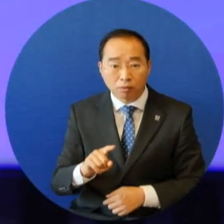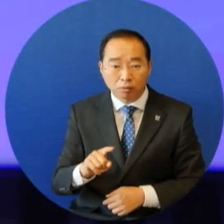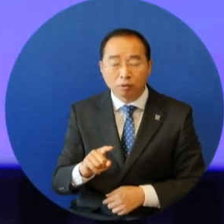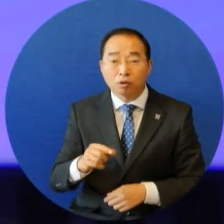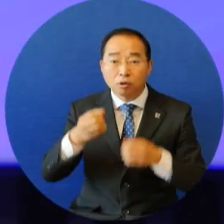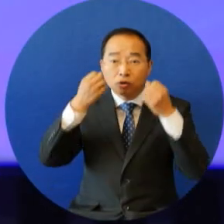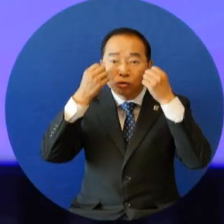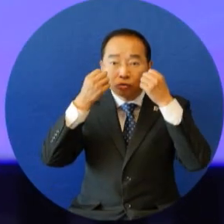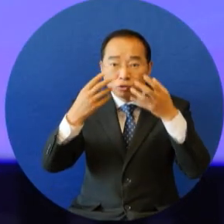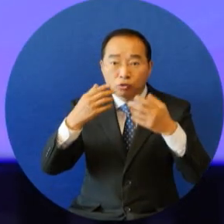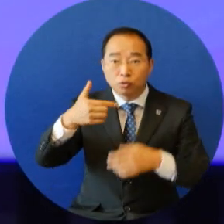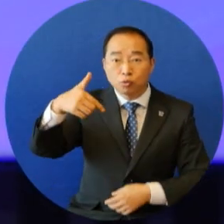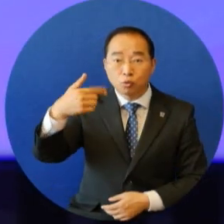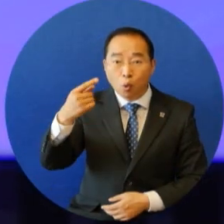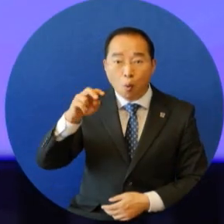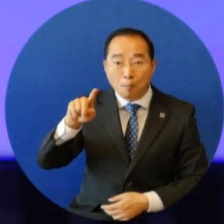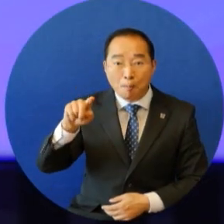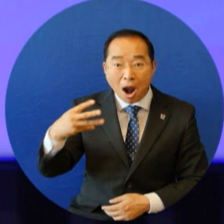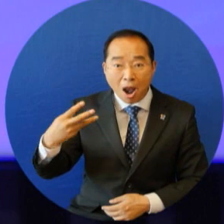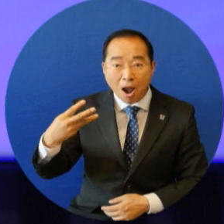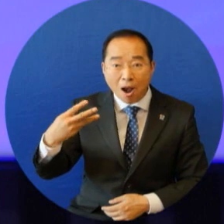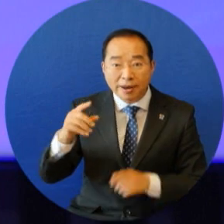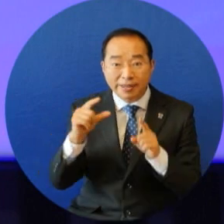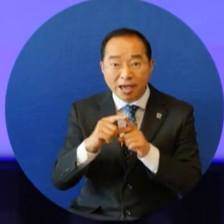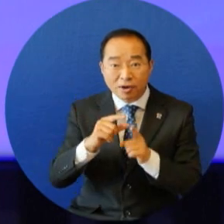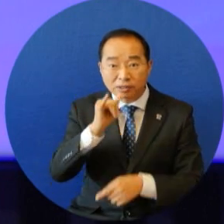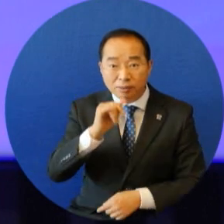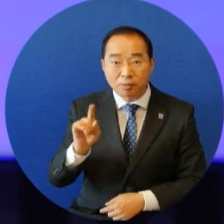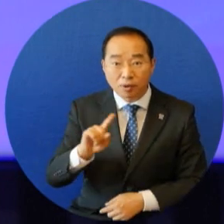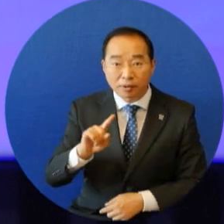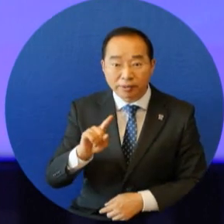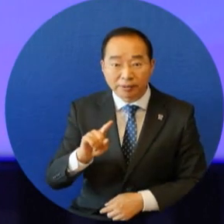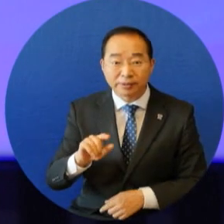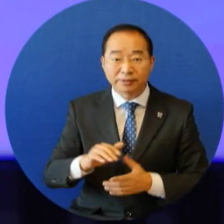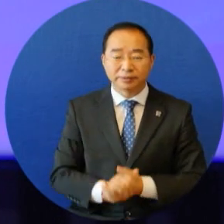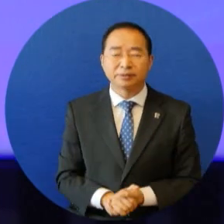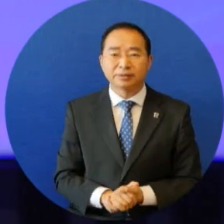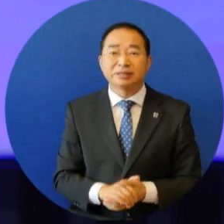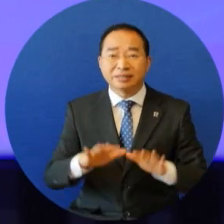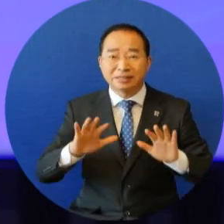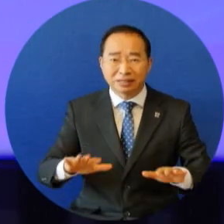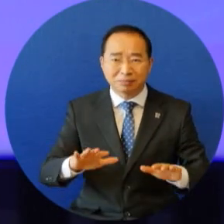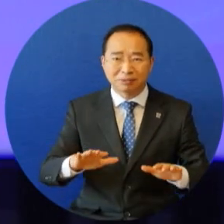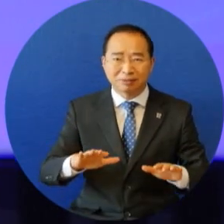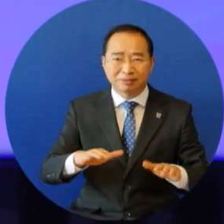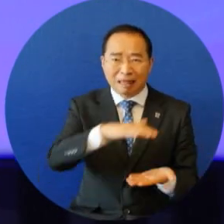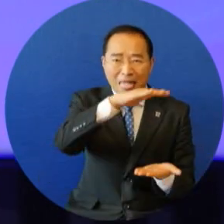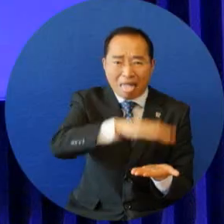얘기를 들어보셨을 겁니다. 그 얘기는 무슨 얘기냐면 지금은 사저 시대예요.